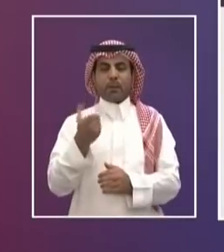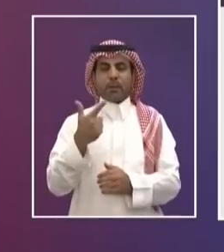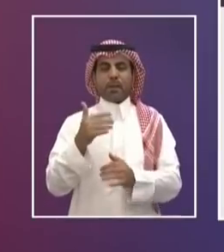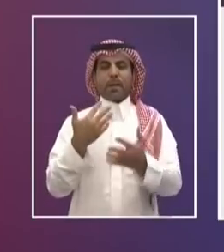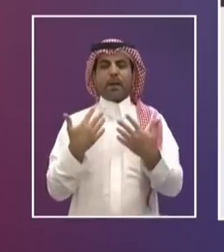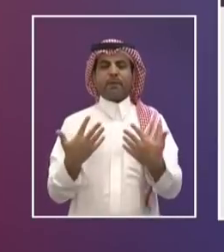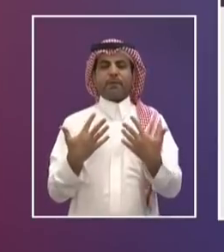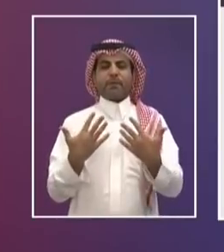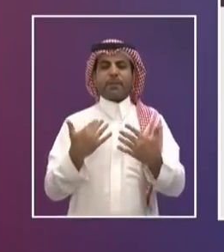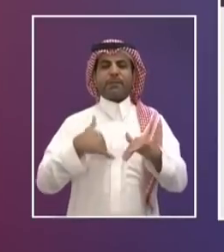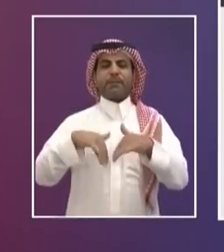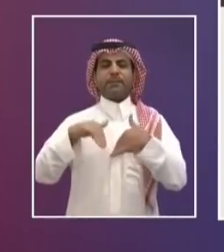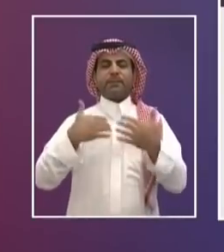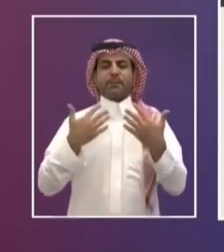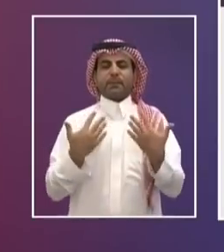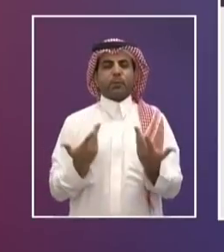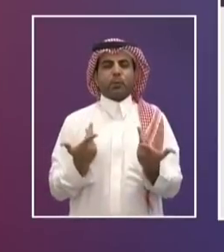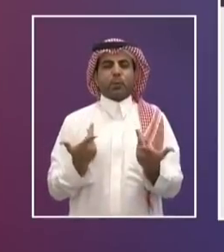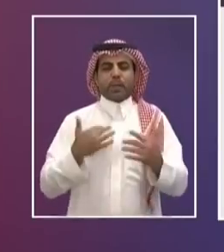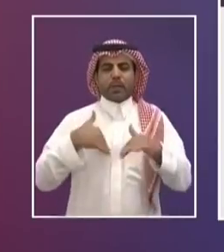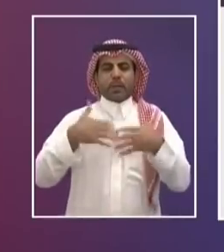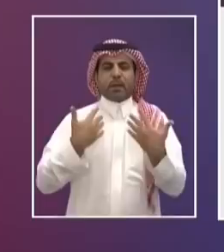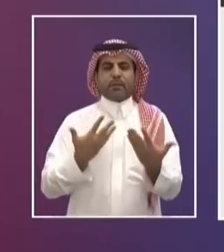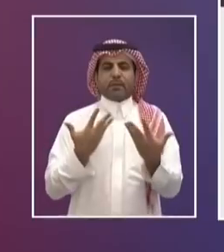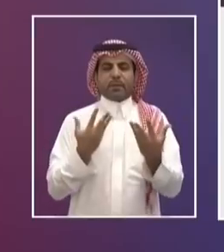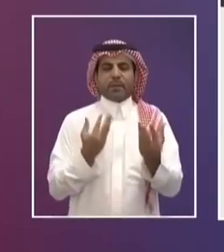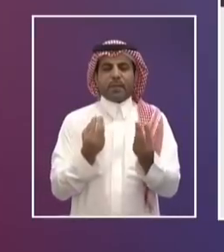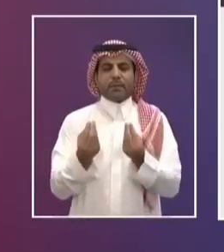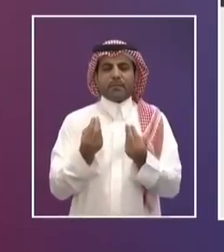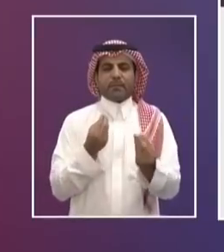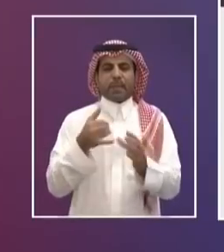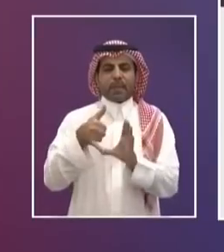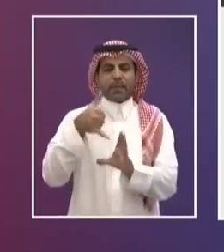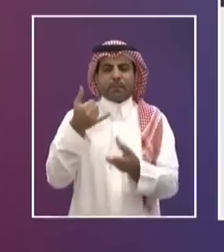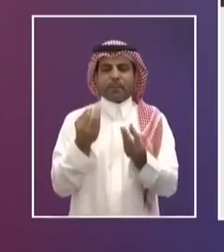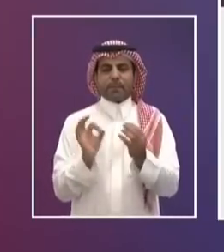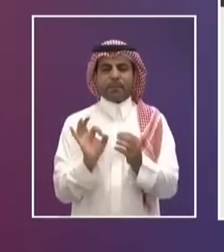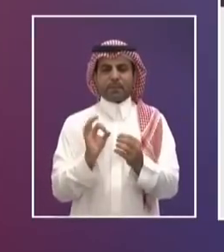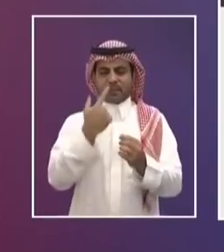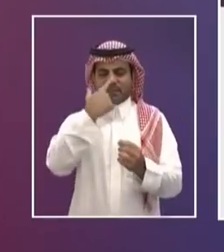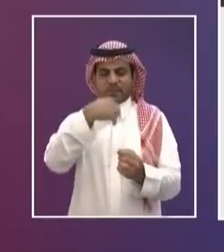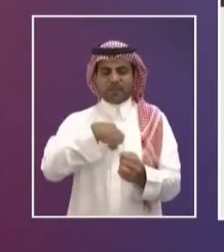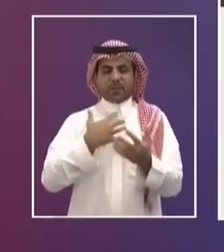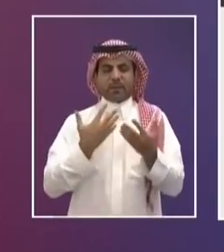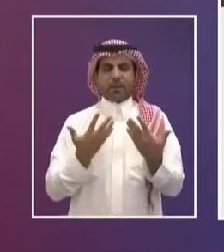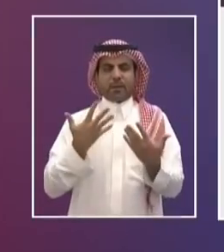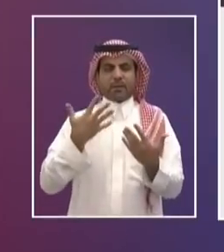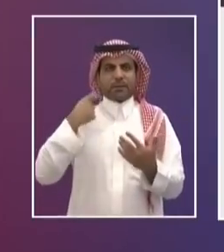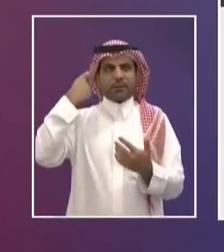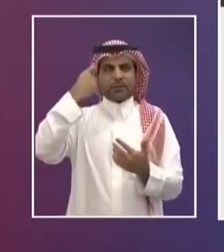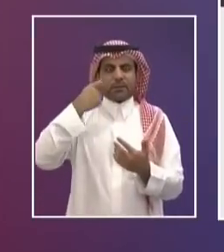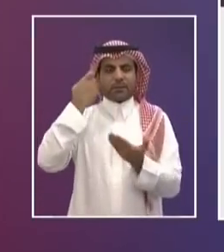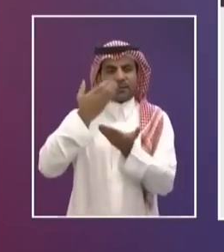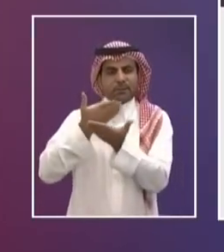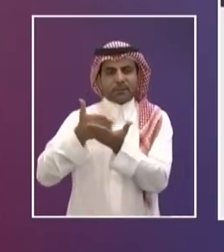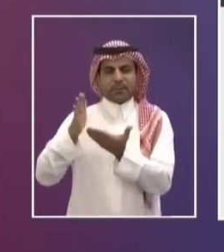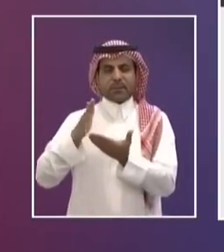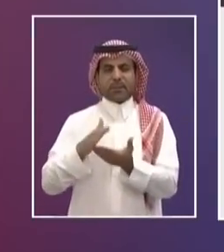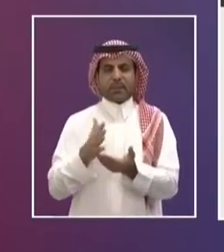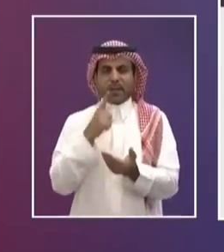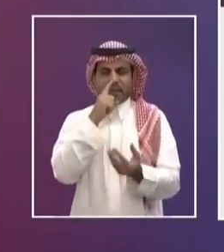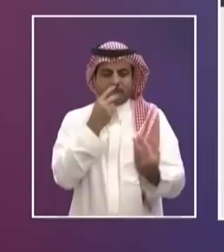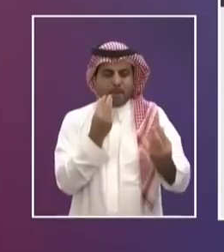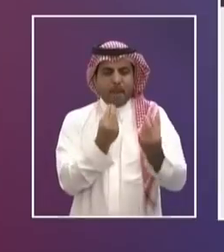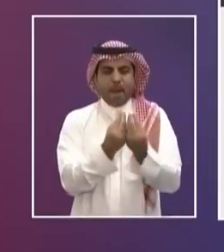المرونة النفسية من الأمور التي قد كما ذكرنا تكون مع بعضنا أكثر من